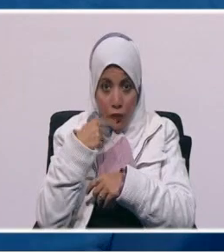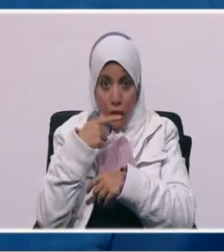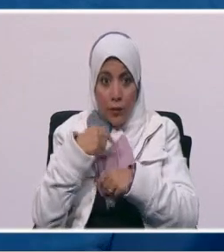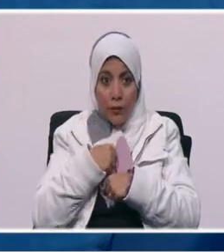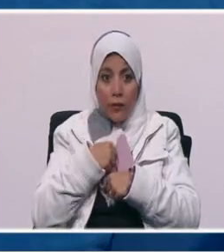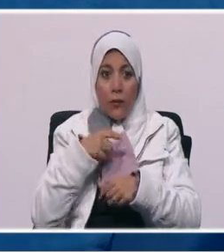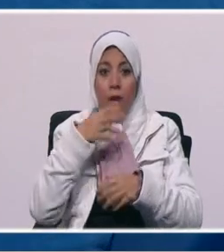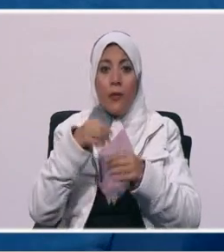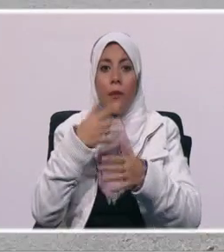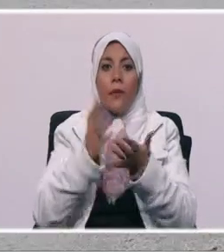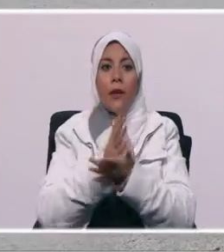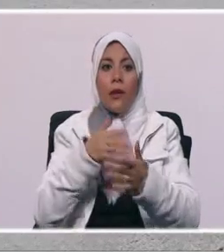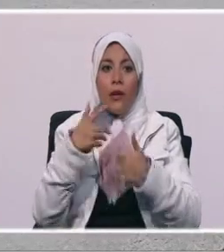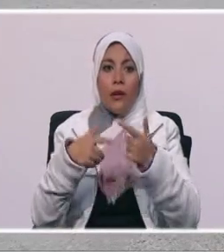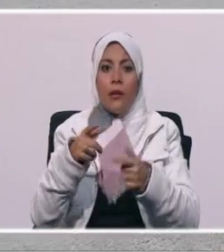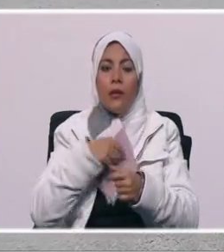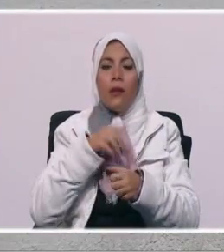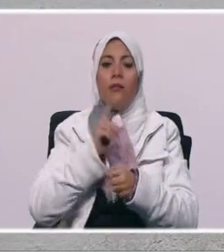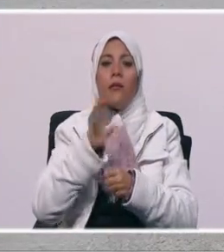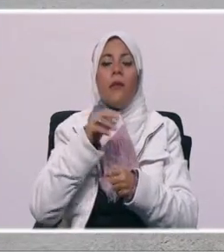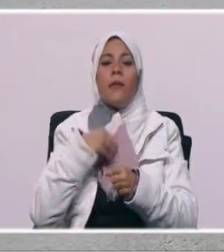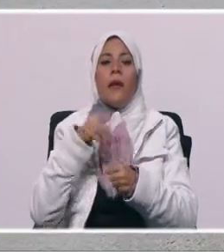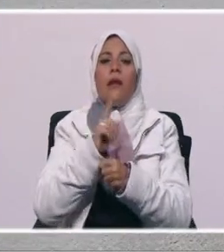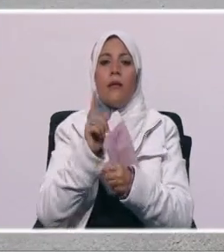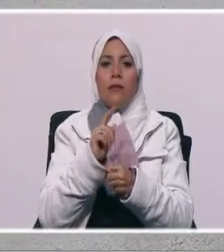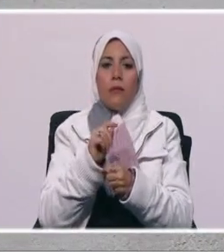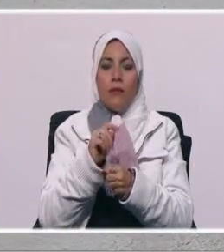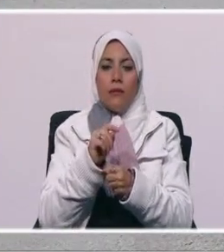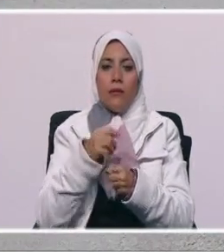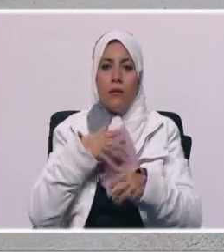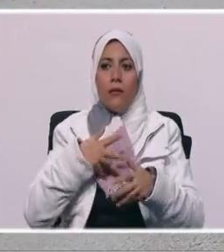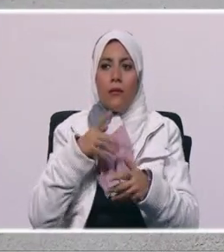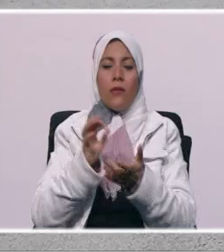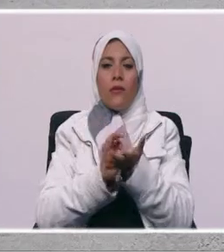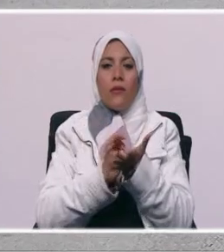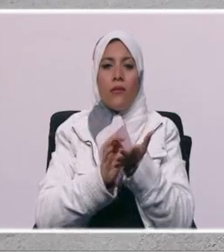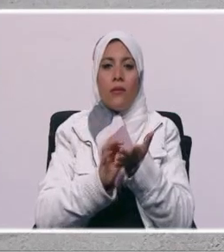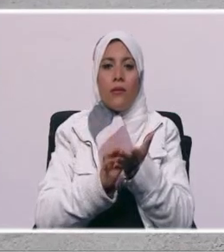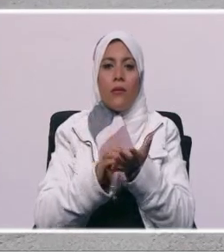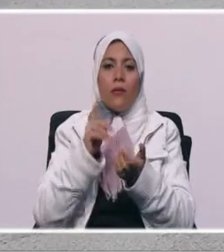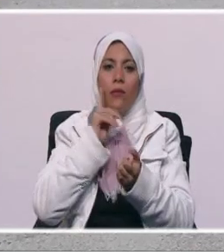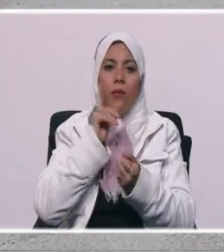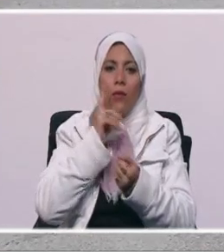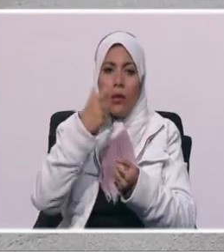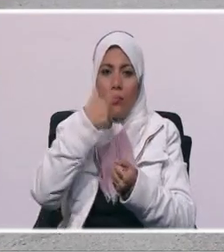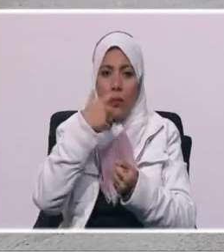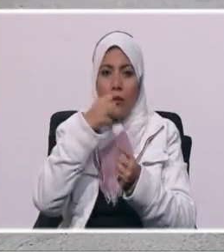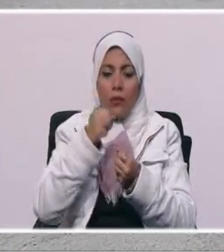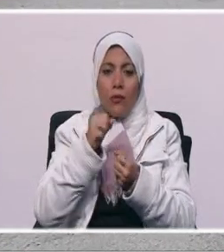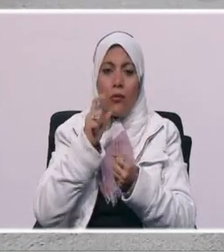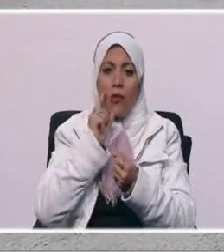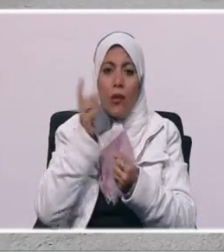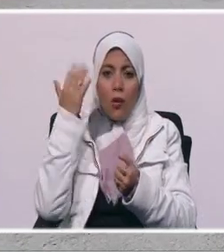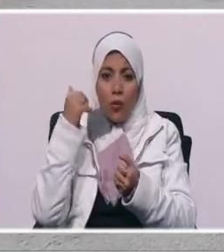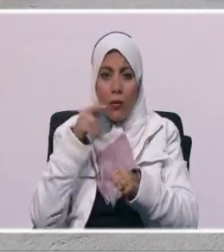لي مش لا ماما انهيار عندها كان يعني بتاع عياط، وفعلا هي حتى لو عرفت